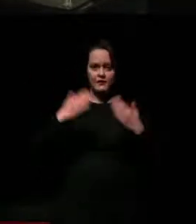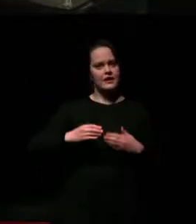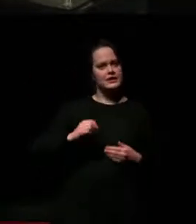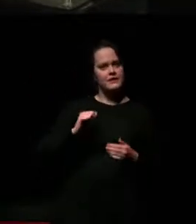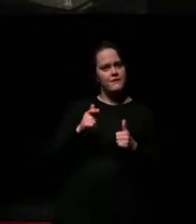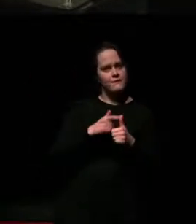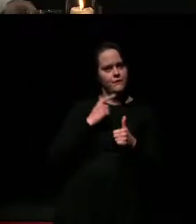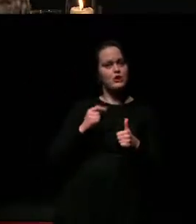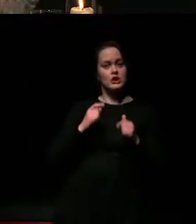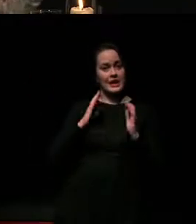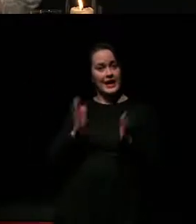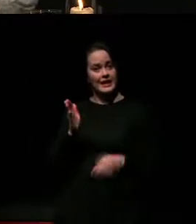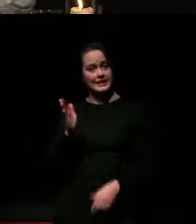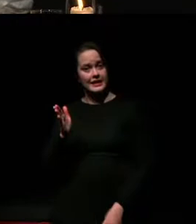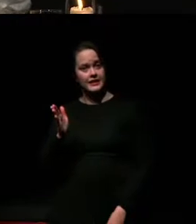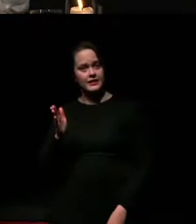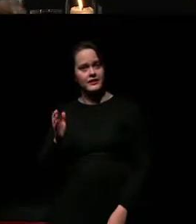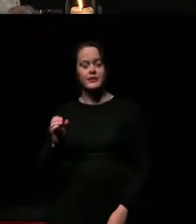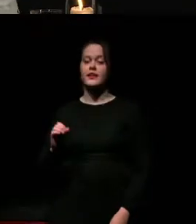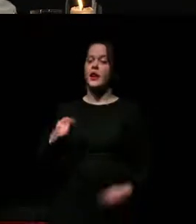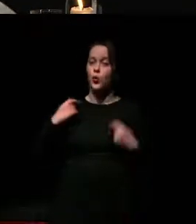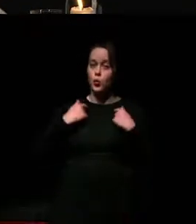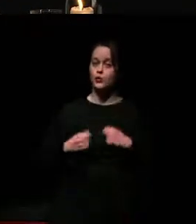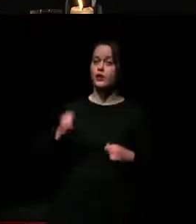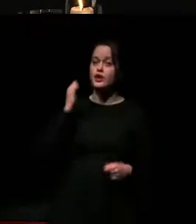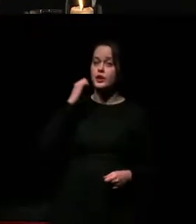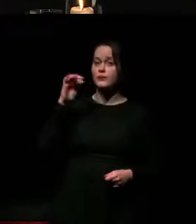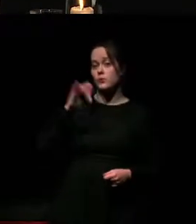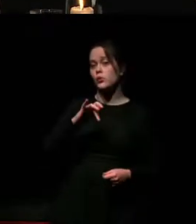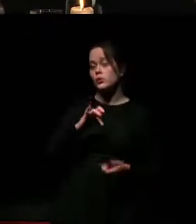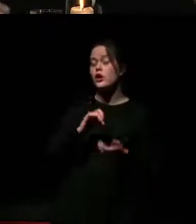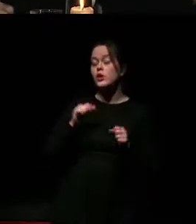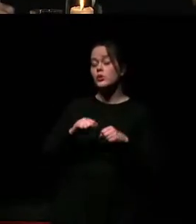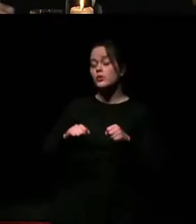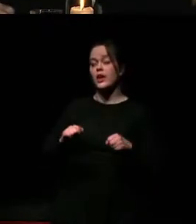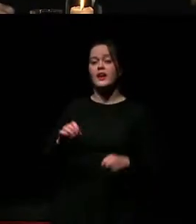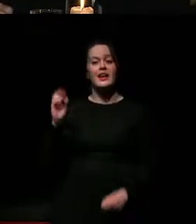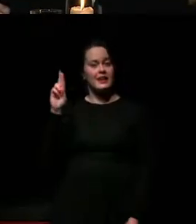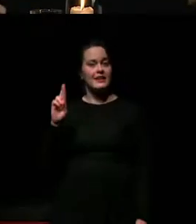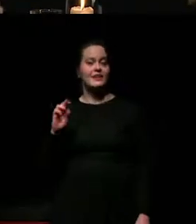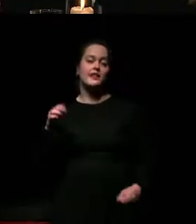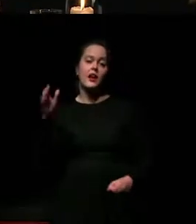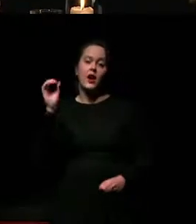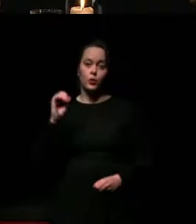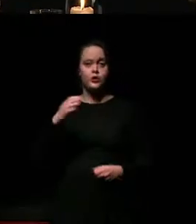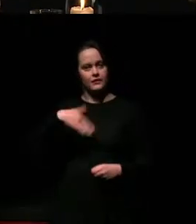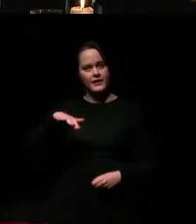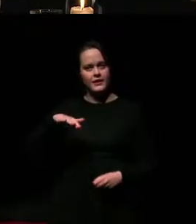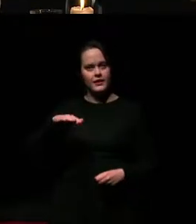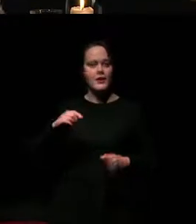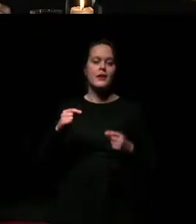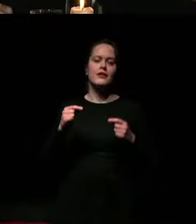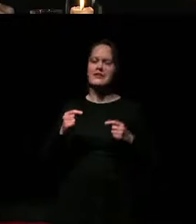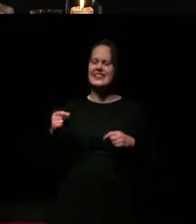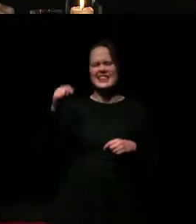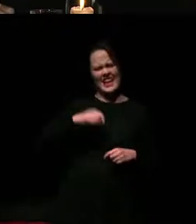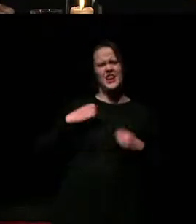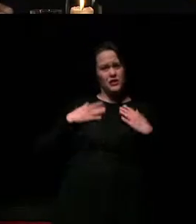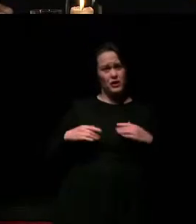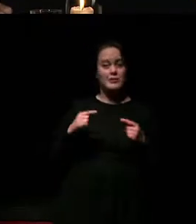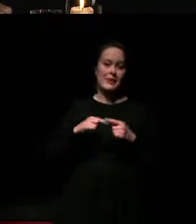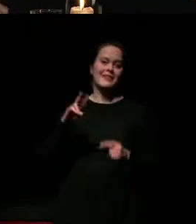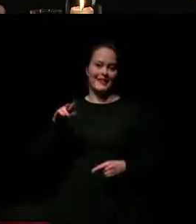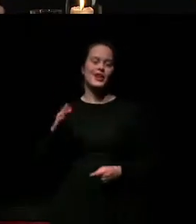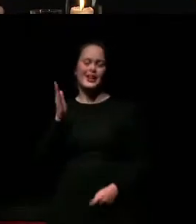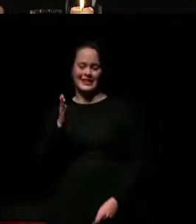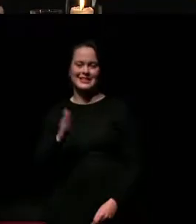ved ordfører for Trondheim kommune, Rita Ottervik. Hun hadde dessverre ikke mulighet til å være med oss fysisk her i dag, men vi har fått en digital helsing fra henne.